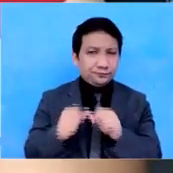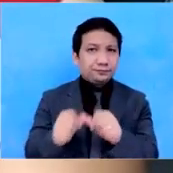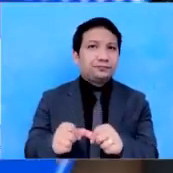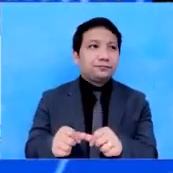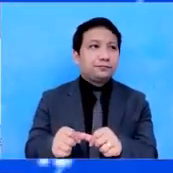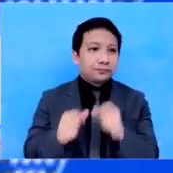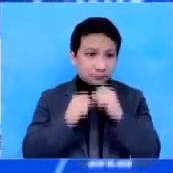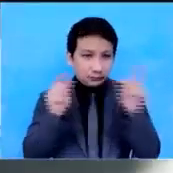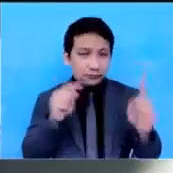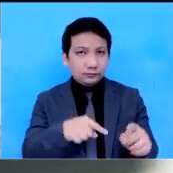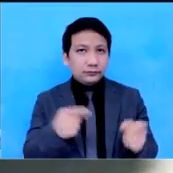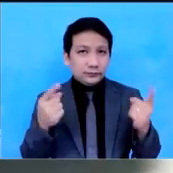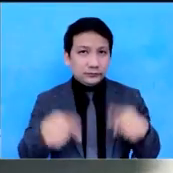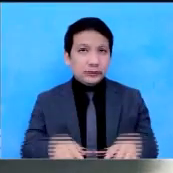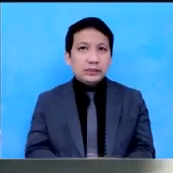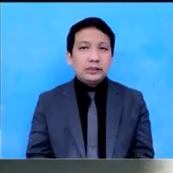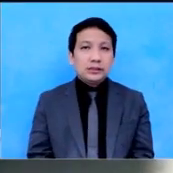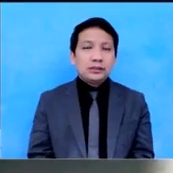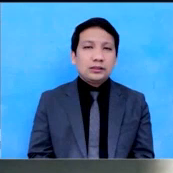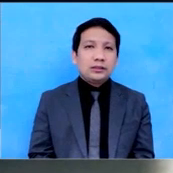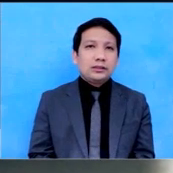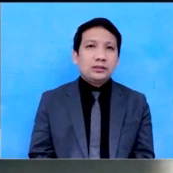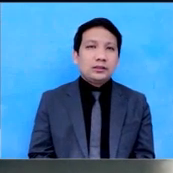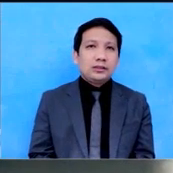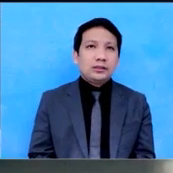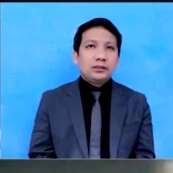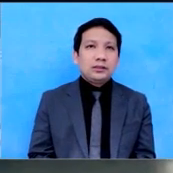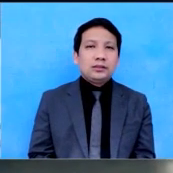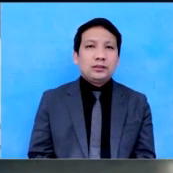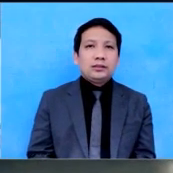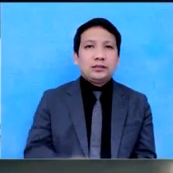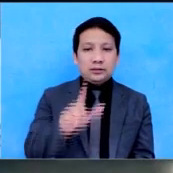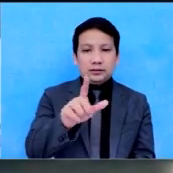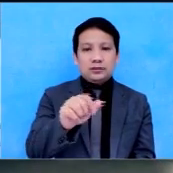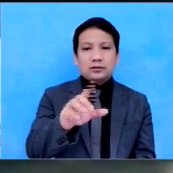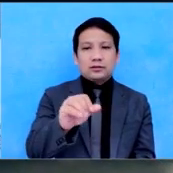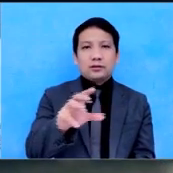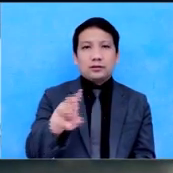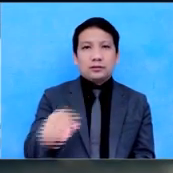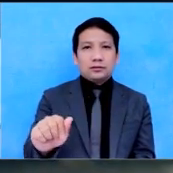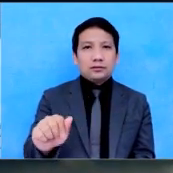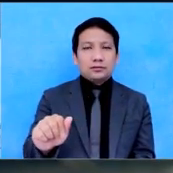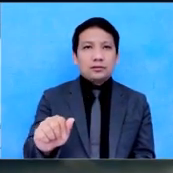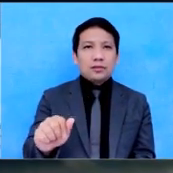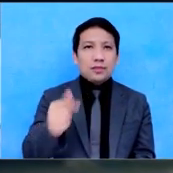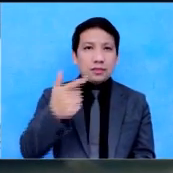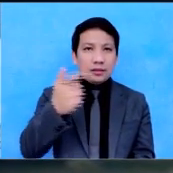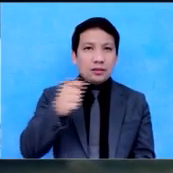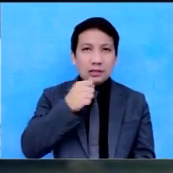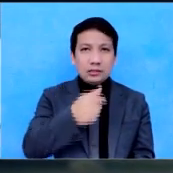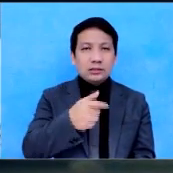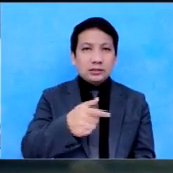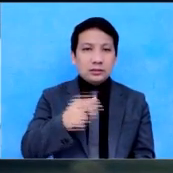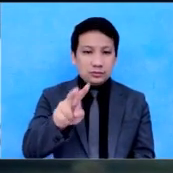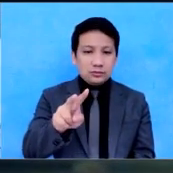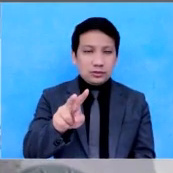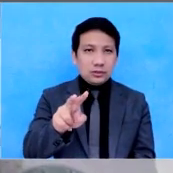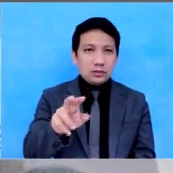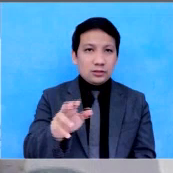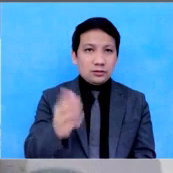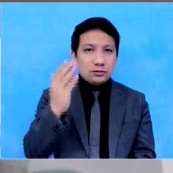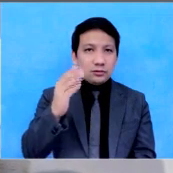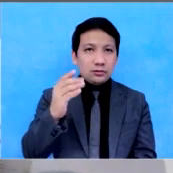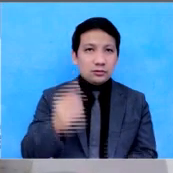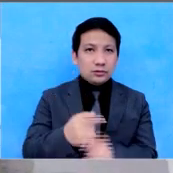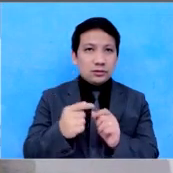niyan. Sa Magnus Street naman sa Laloma, may muntikan ding madali ng ligaw na bala. Alas 2 ng umaga ng January 1,